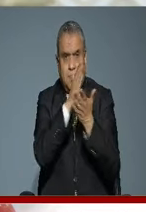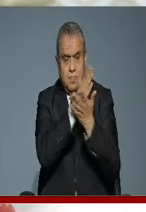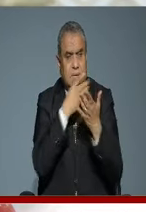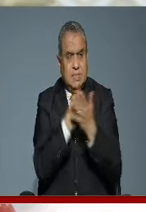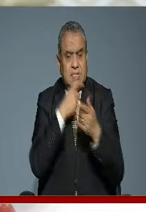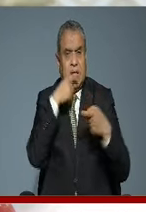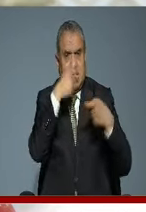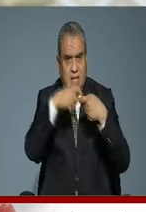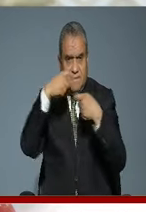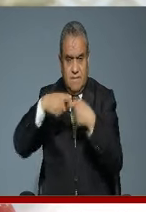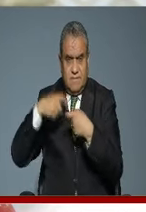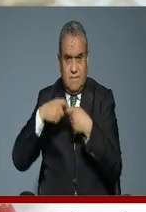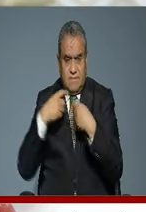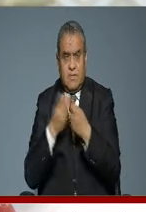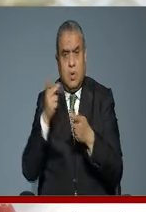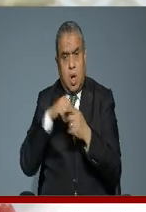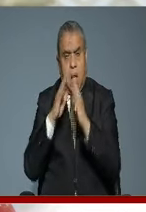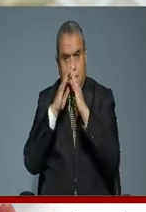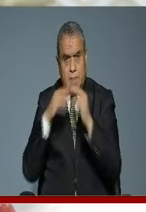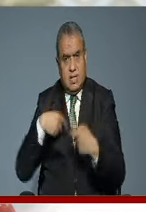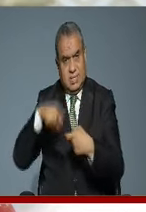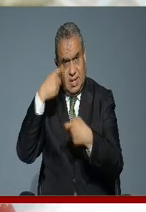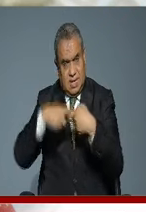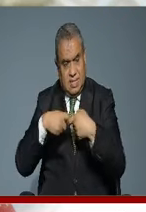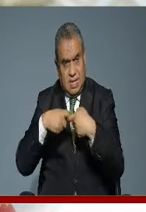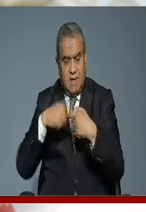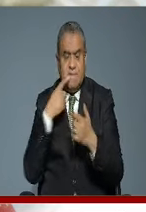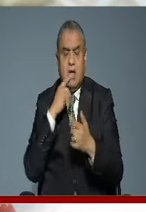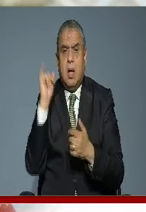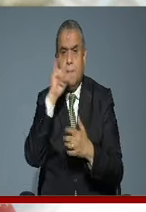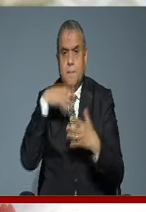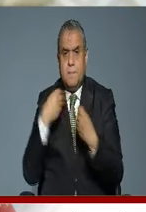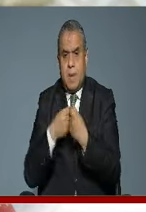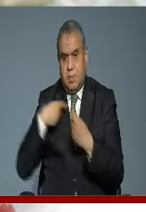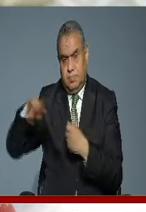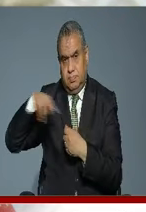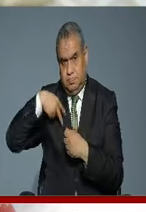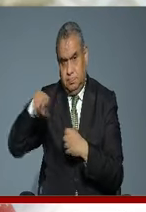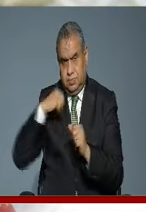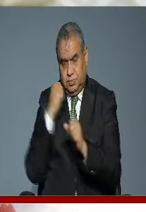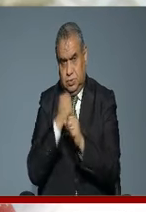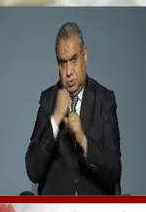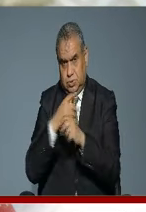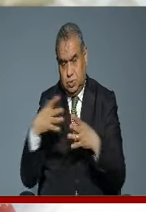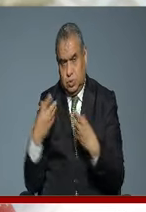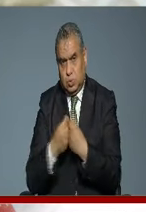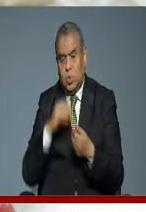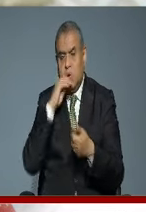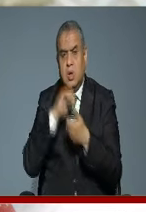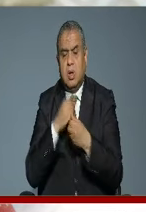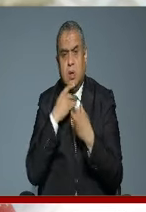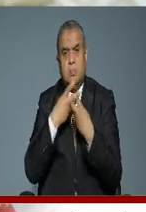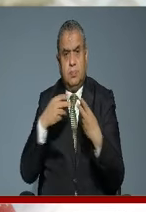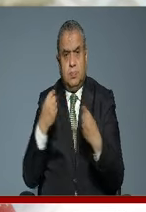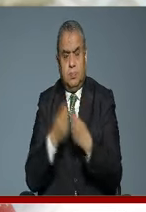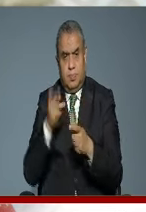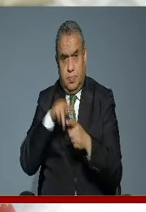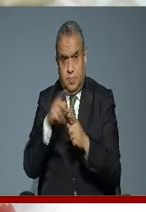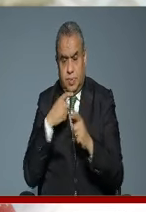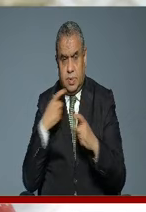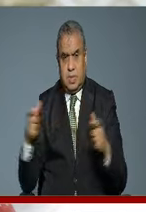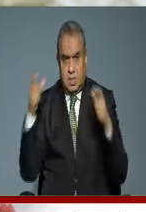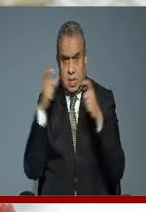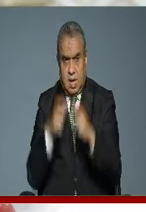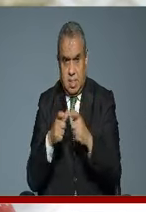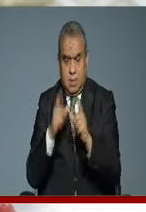وتلعب العلاقات مع مصر دورا هاما وفريدا في هذه الاستراتيجية. وفي اللقاء الذي عقدته مع رئيس